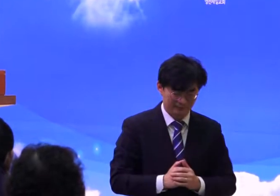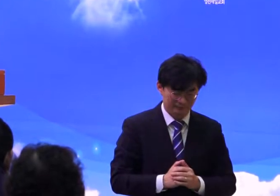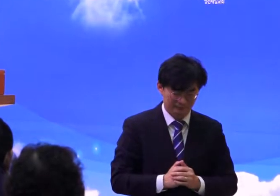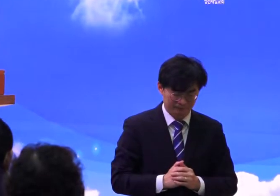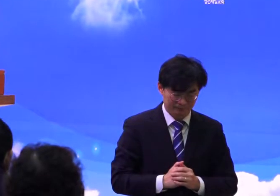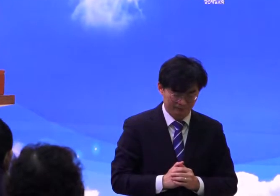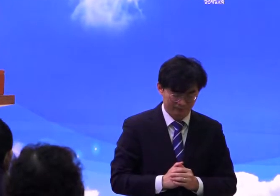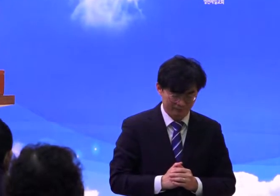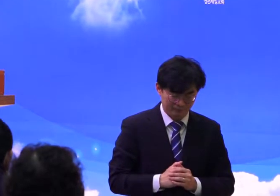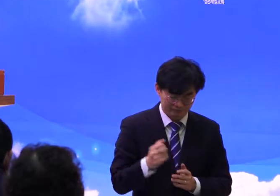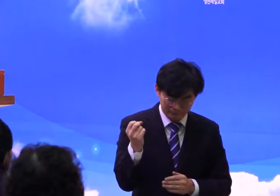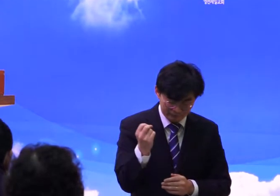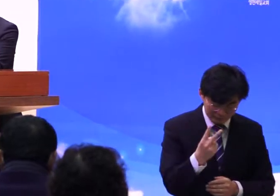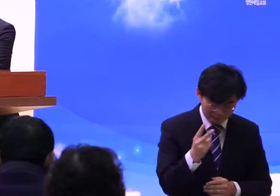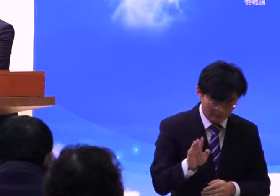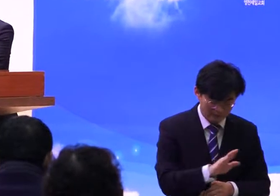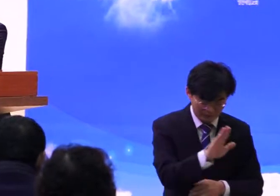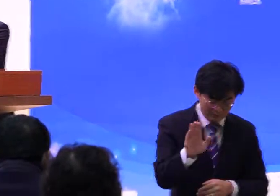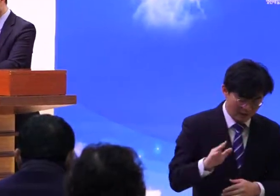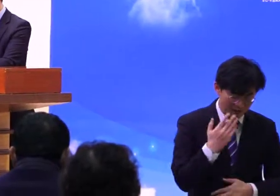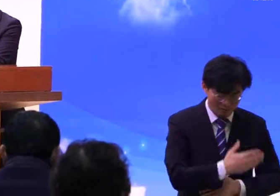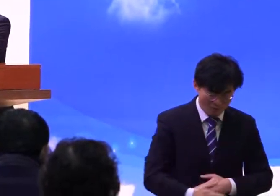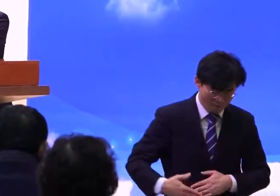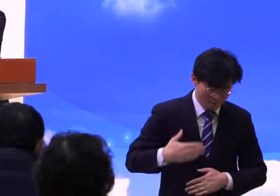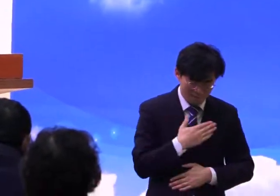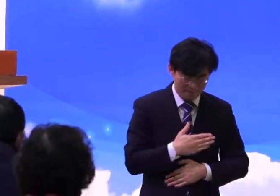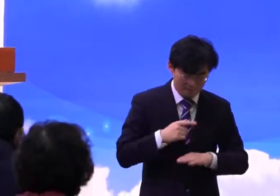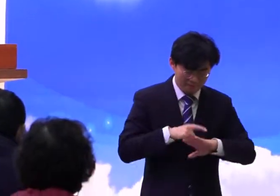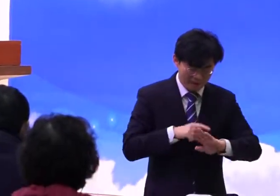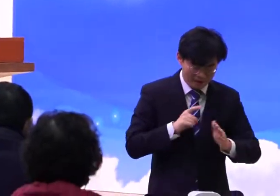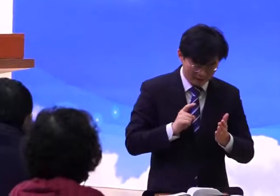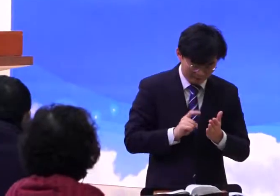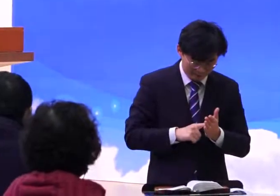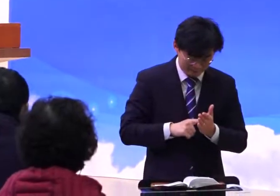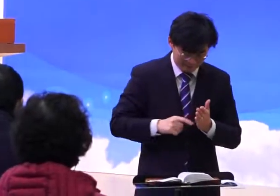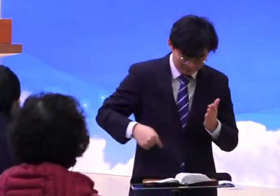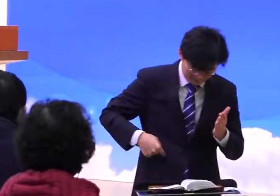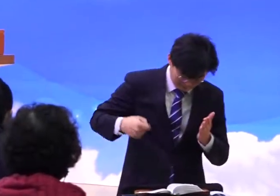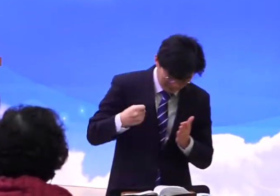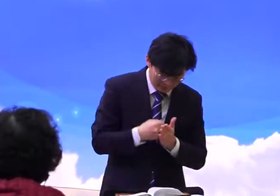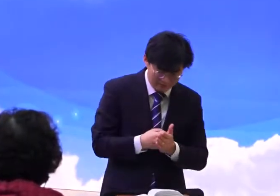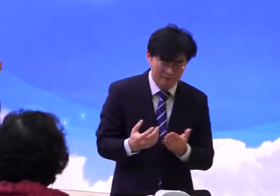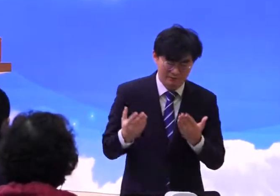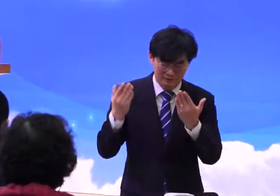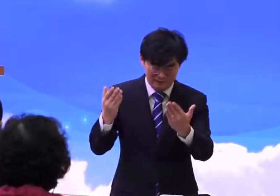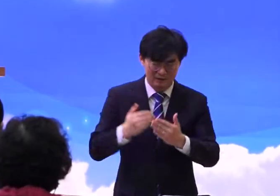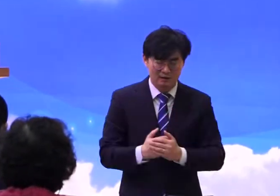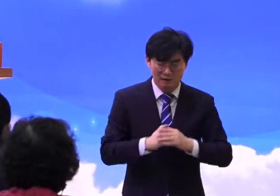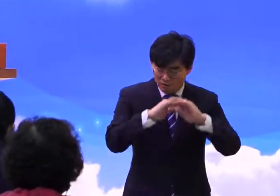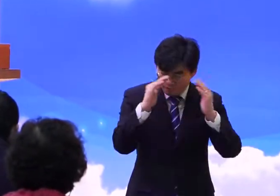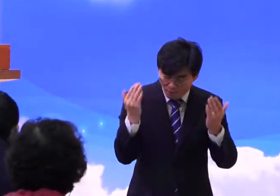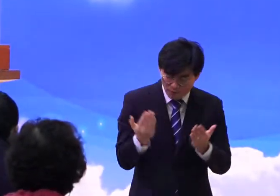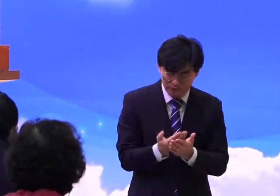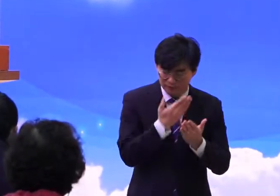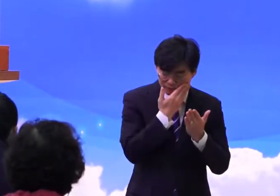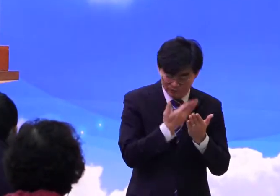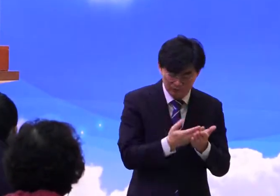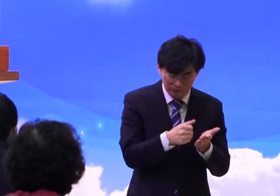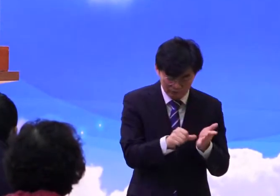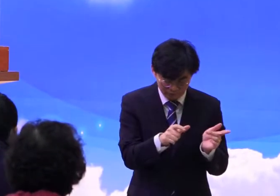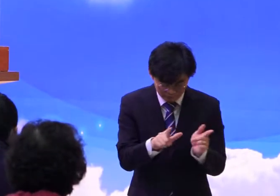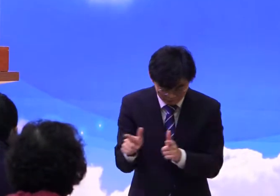드립니다. 또 우리의 몸과 마음과 결단을 주님 앞에 드립니다. 주님, 이 모든 예물과